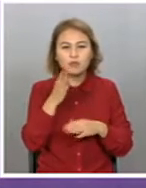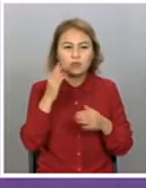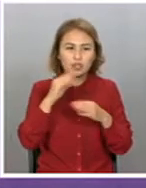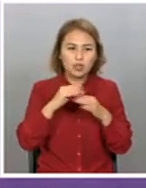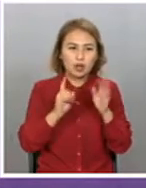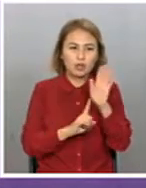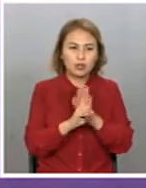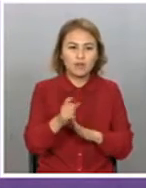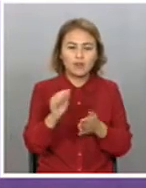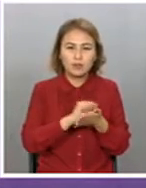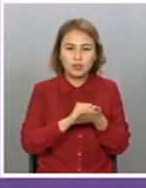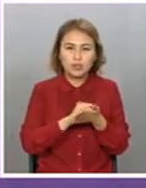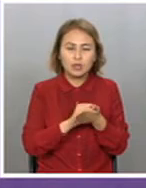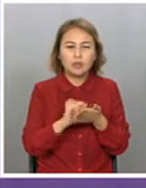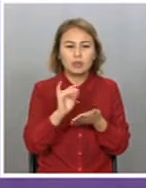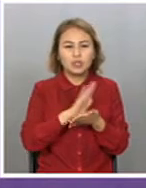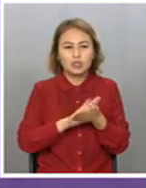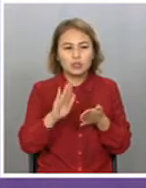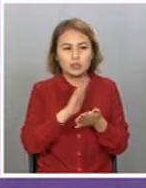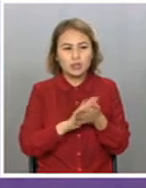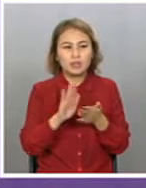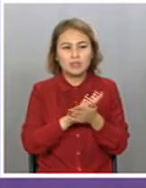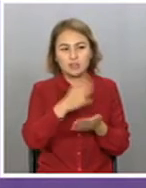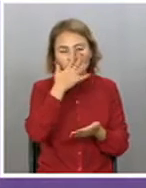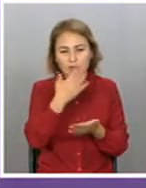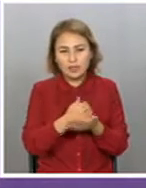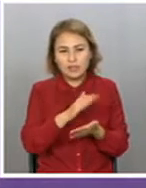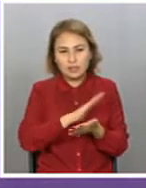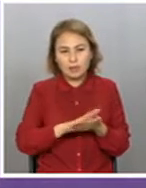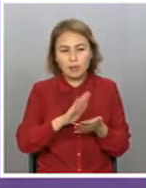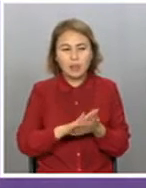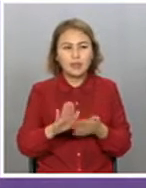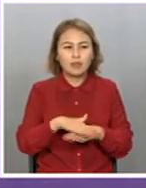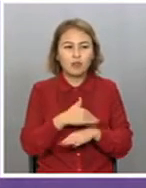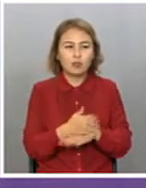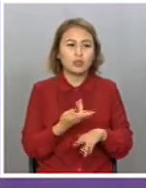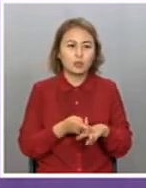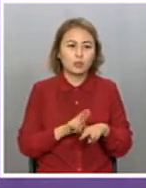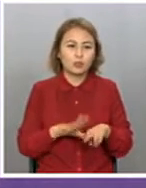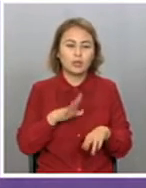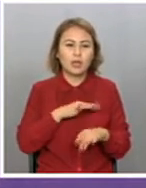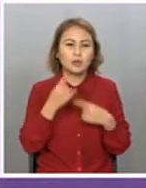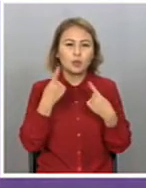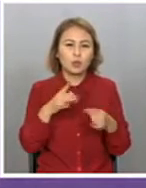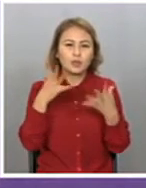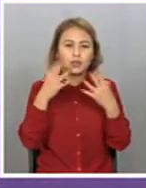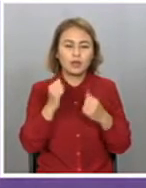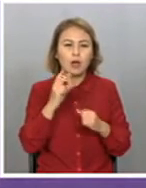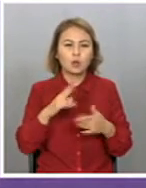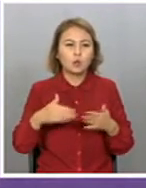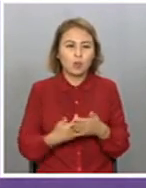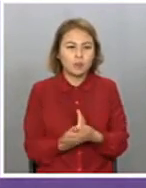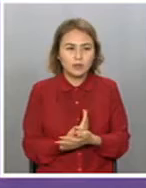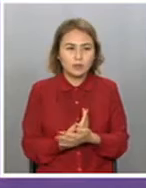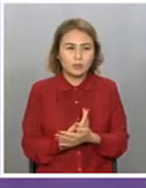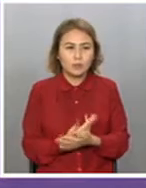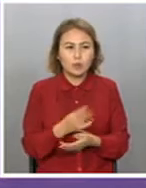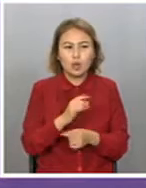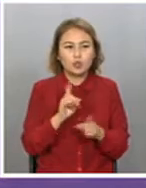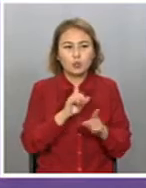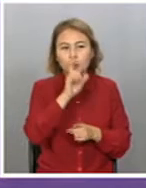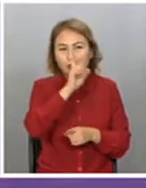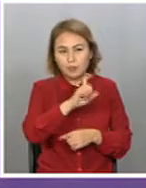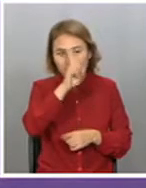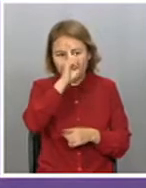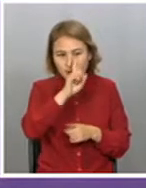с вечера хорошо вымыть и почистить свои сапоги. Вот и будут они на другой день как новые. Ну а чтобы люди